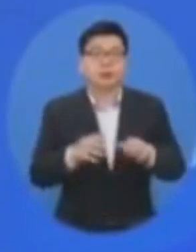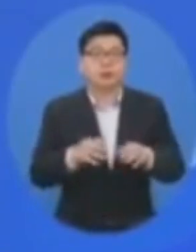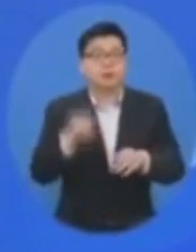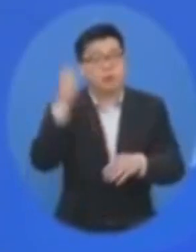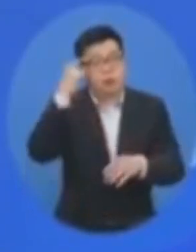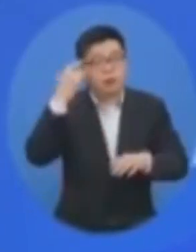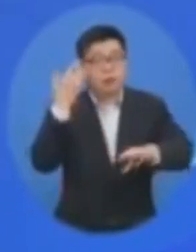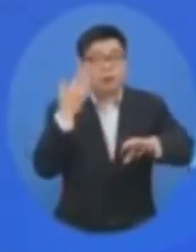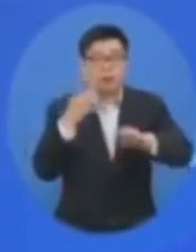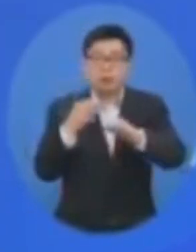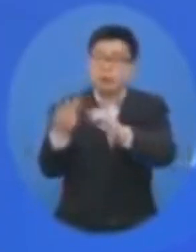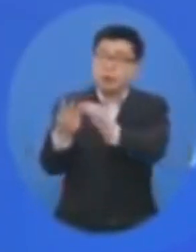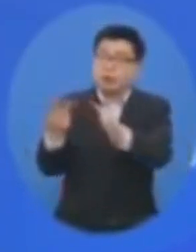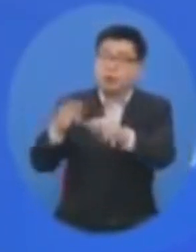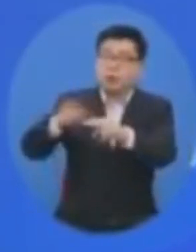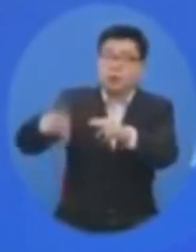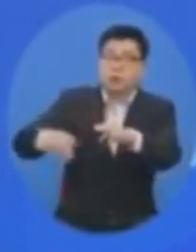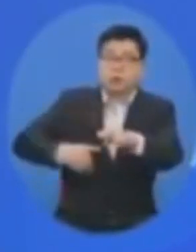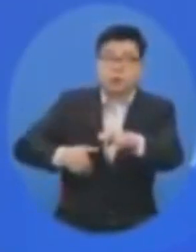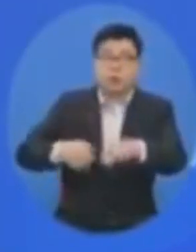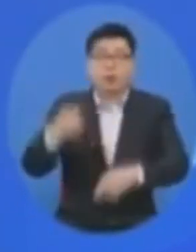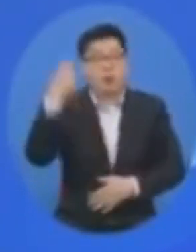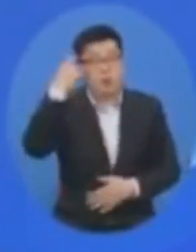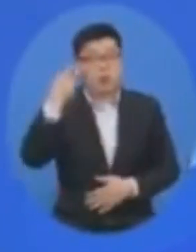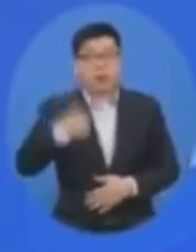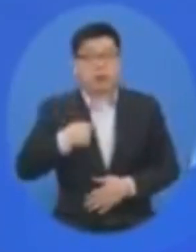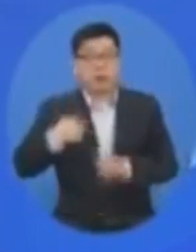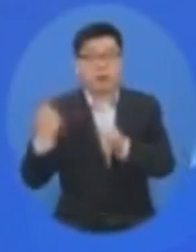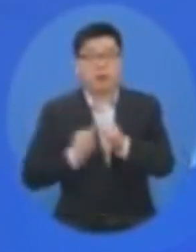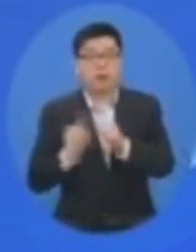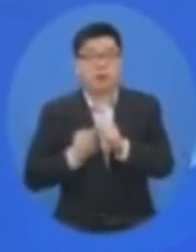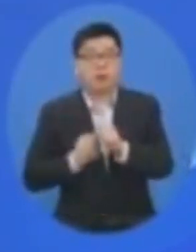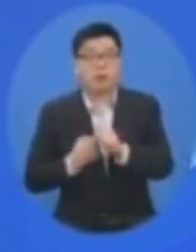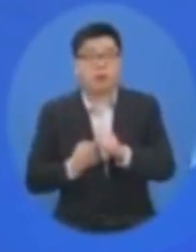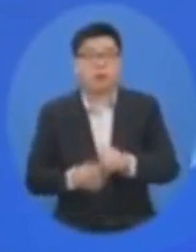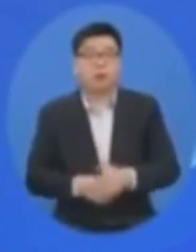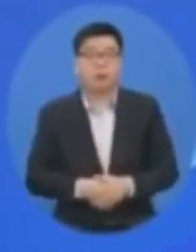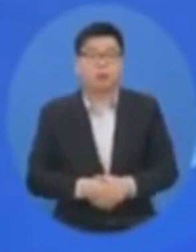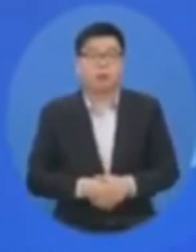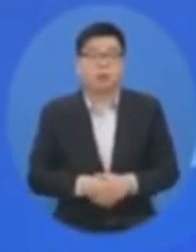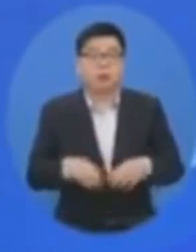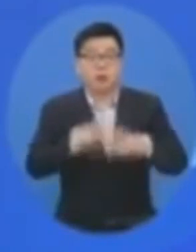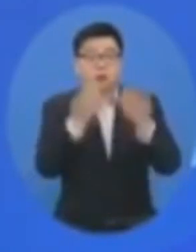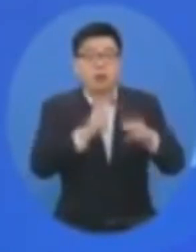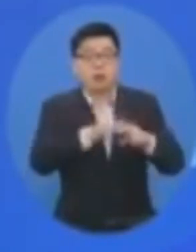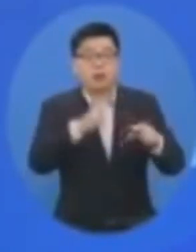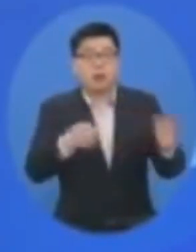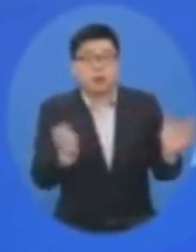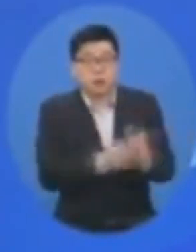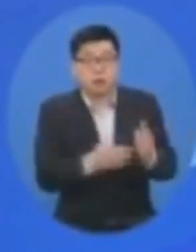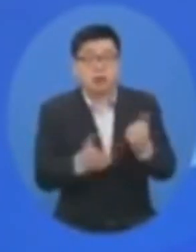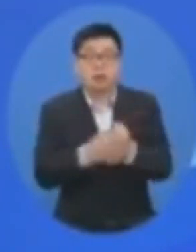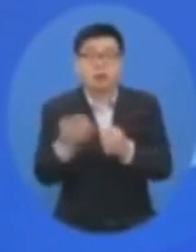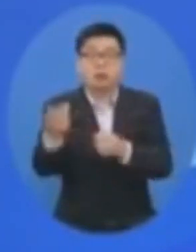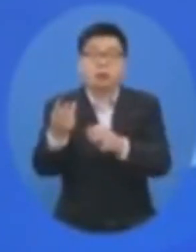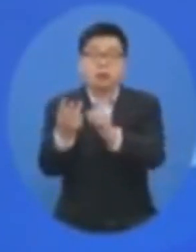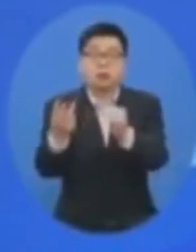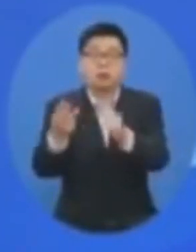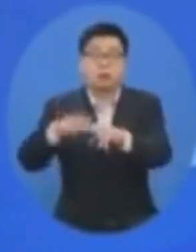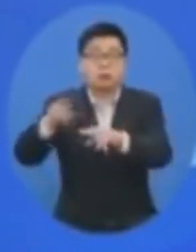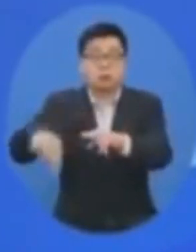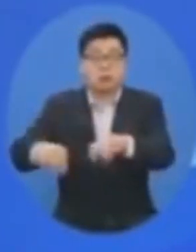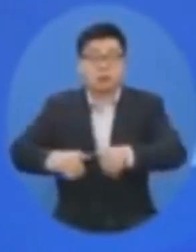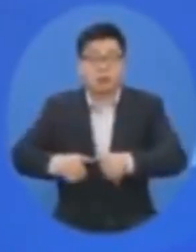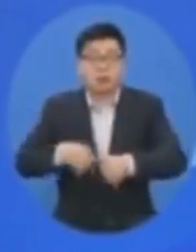왜 나머지 세 사람을 사퇴시켜야지. 저는 사퇴했잖아요. 사퇴했으니까 나머지 두 사람 사퇴하라고